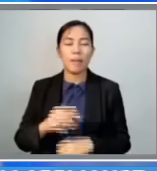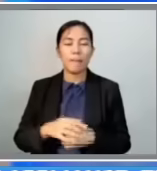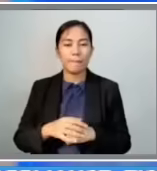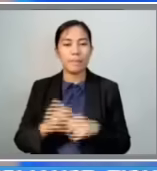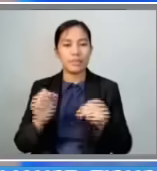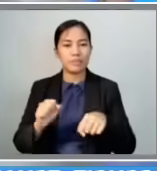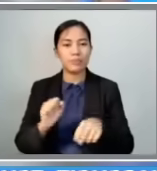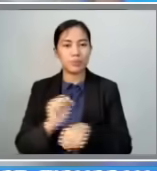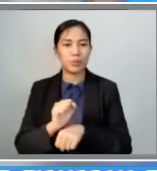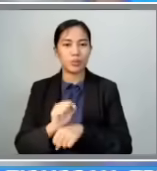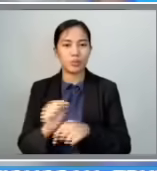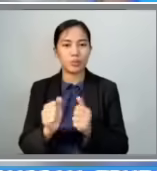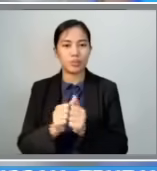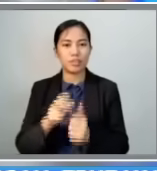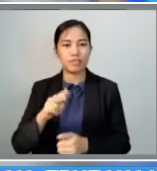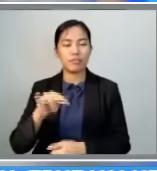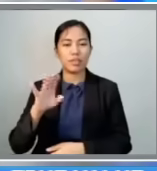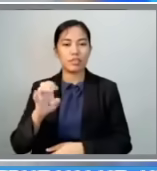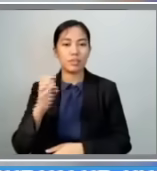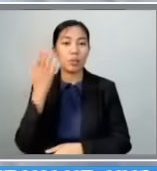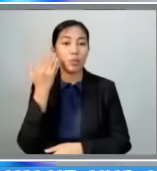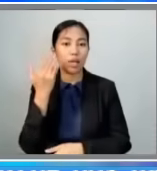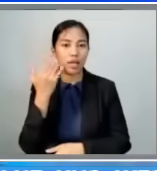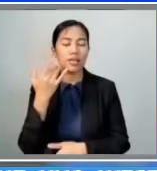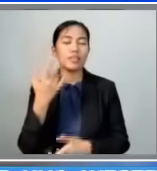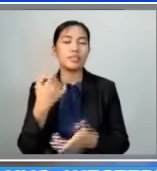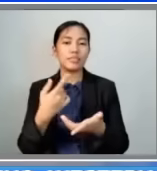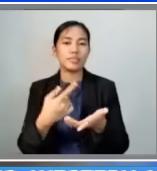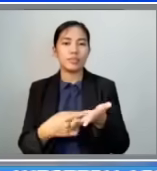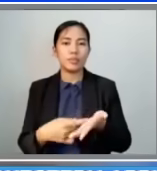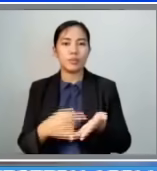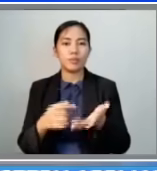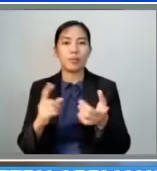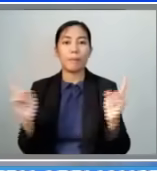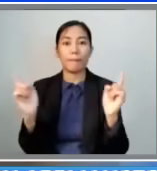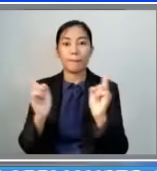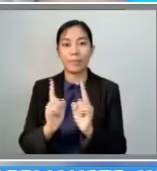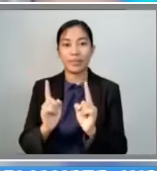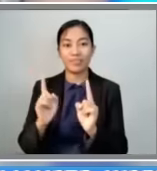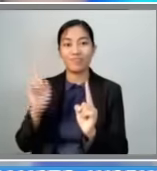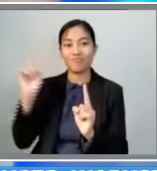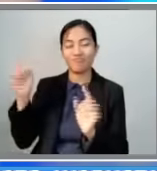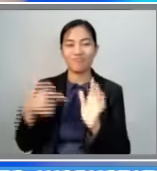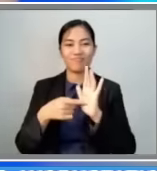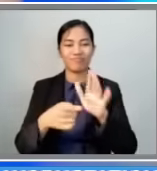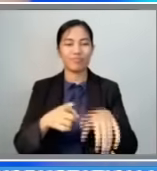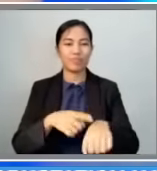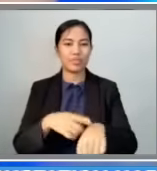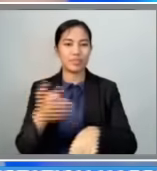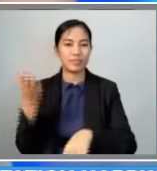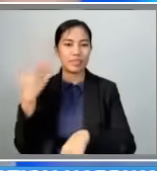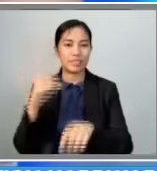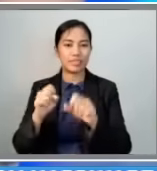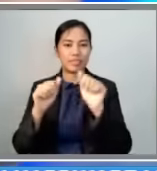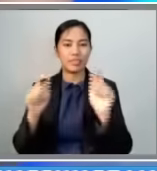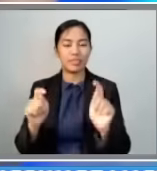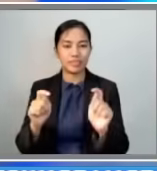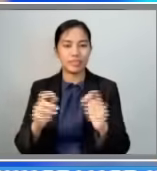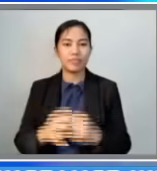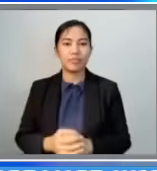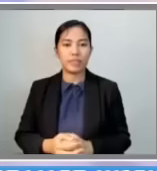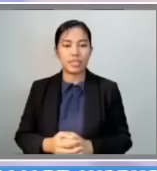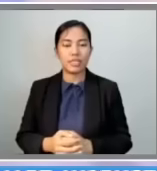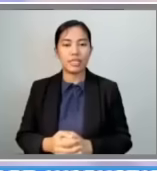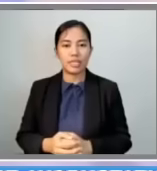Naging usap-usapan kasi ang pagkikita ni na Bitoy at Vice sa It's Showtime last Saturday. Kasunod nito, nag-post si Vice